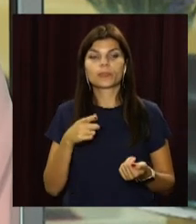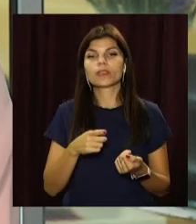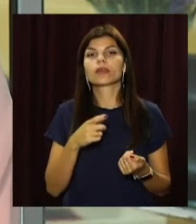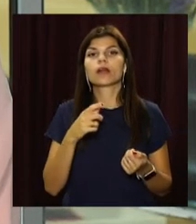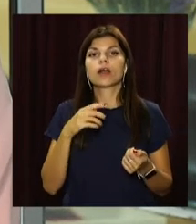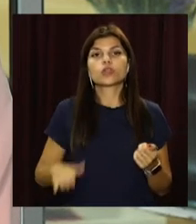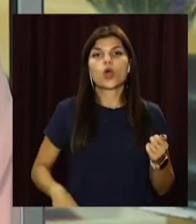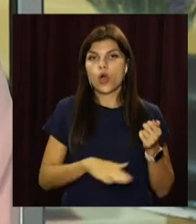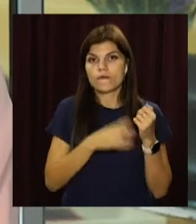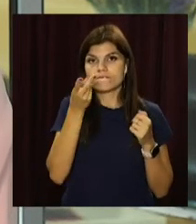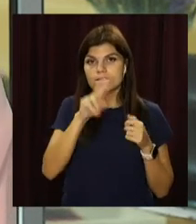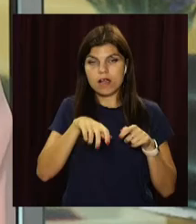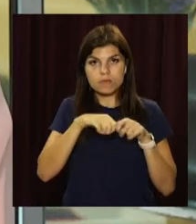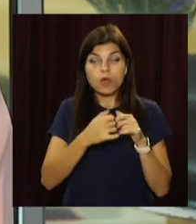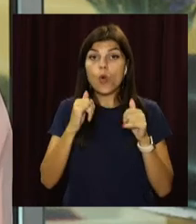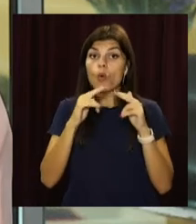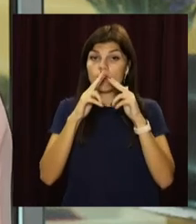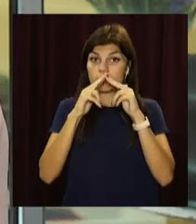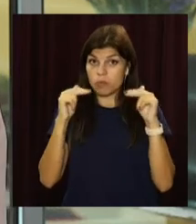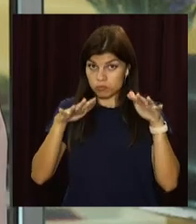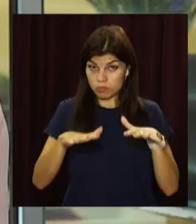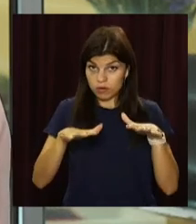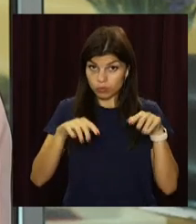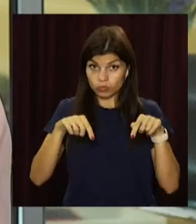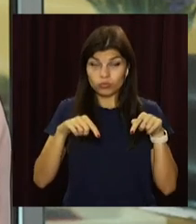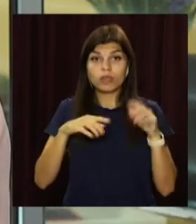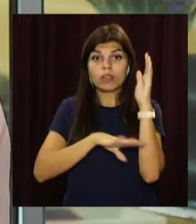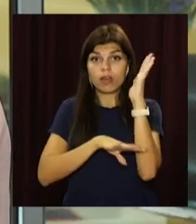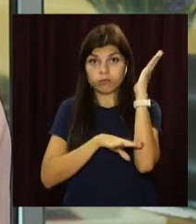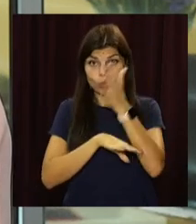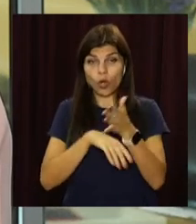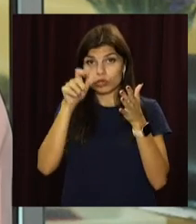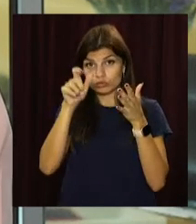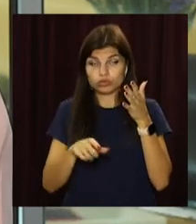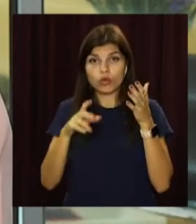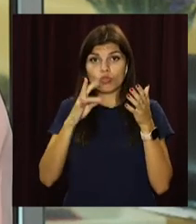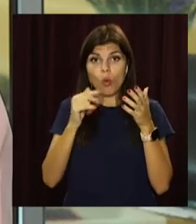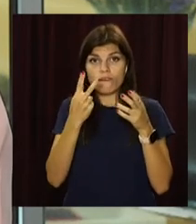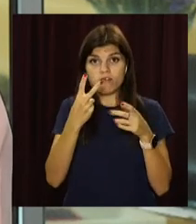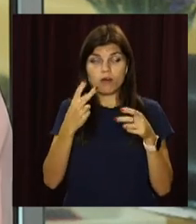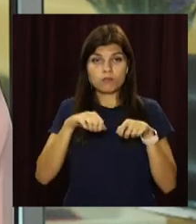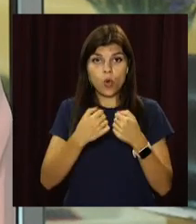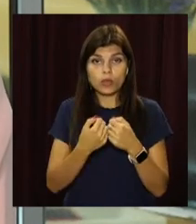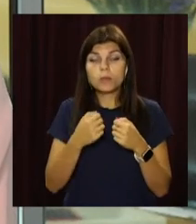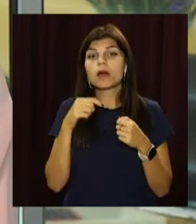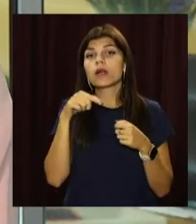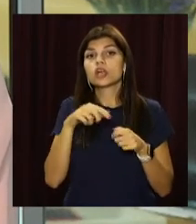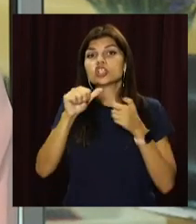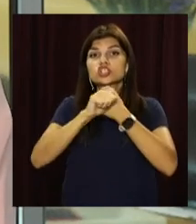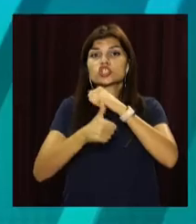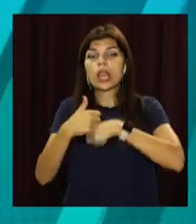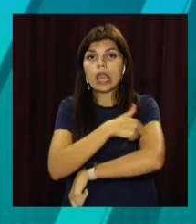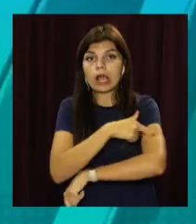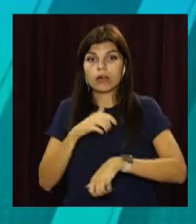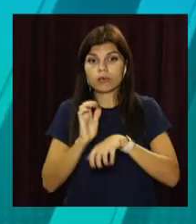Переламані обидві ноги. На чоловіка у Дніпрі впало дерево. Швидка ушпиталила постраждалого до 16-ї лікарні.